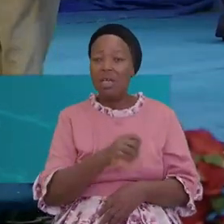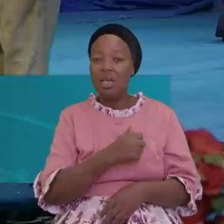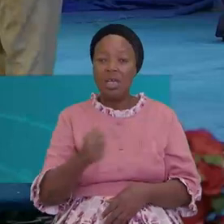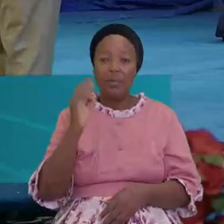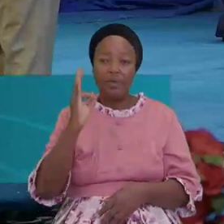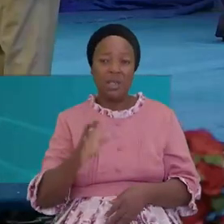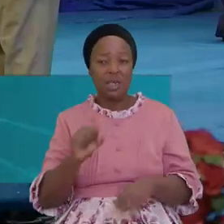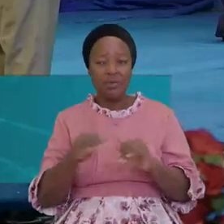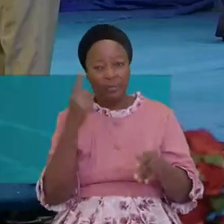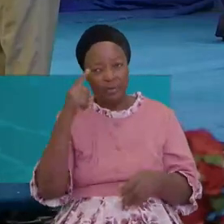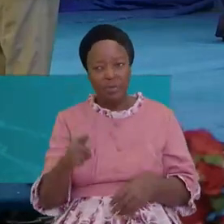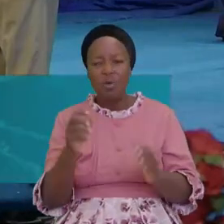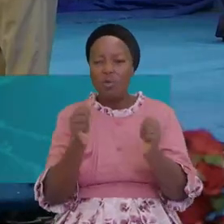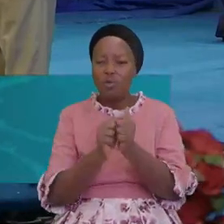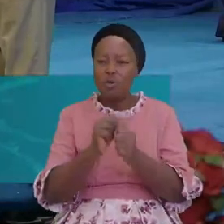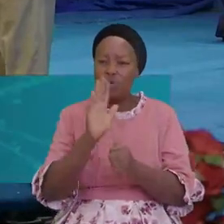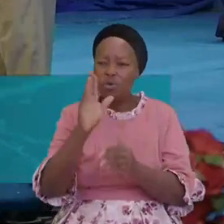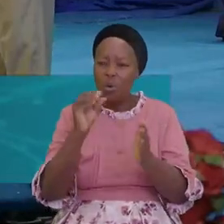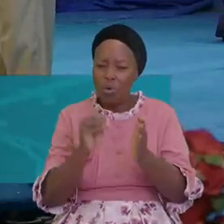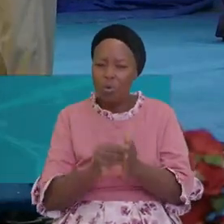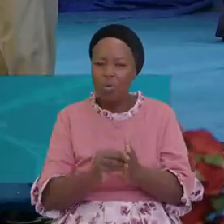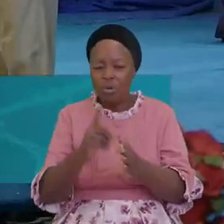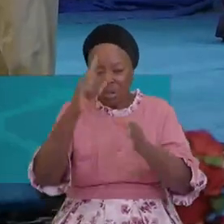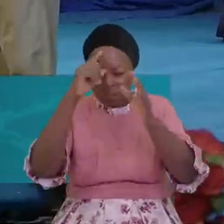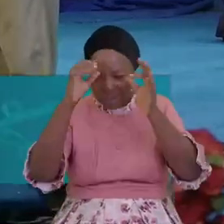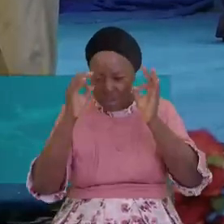Ce n'est pas quelque chose qu'un prédicateur pourra faire pour toi.